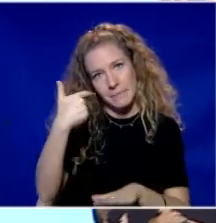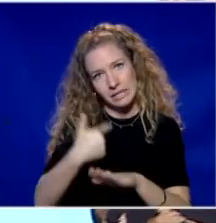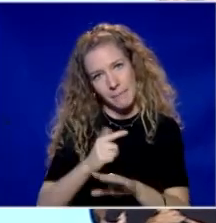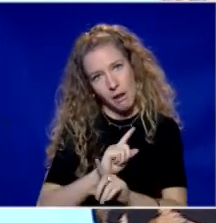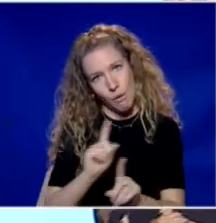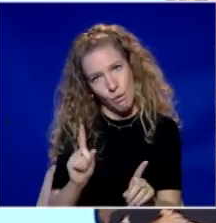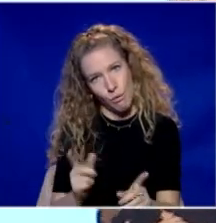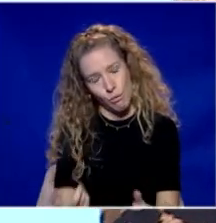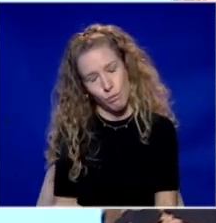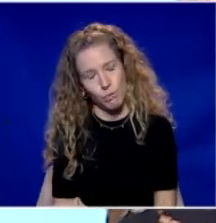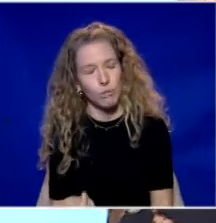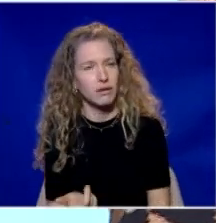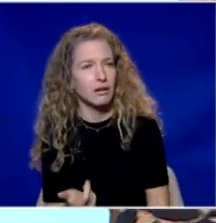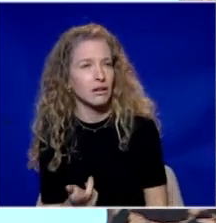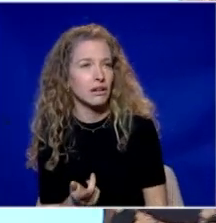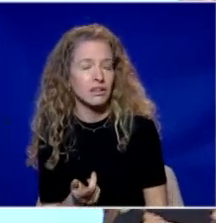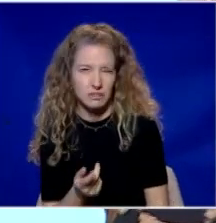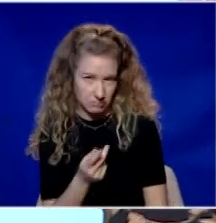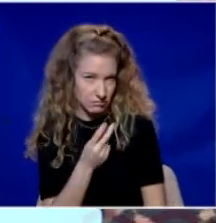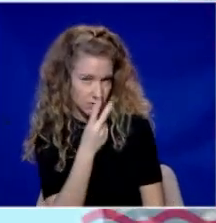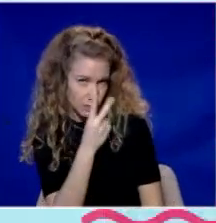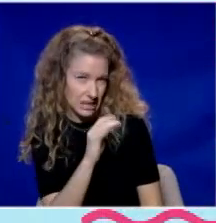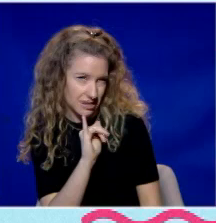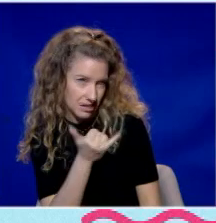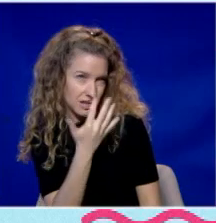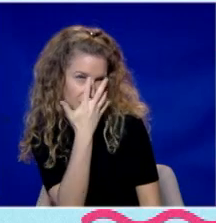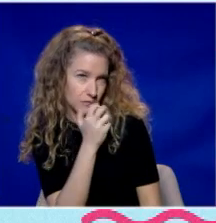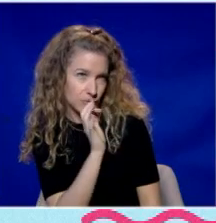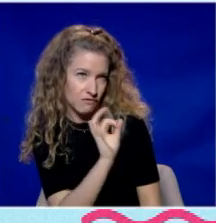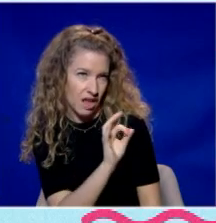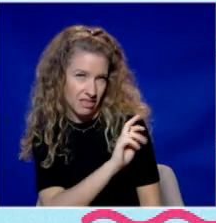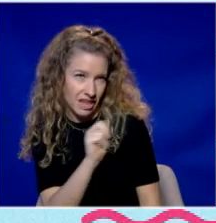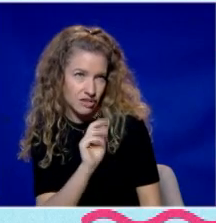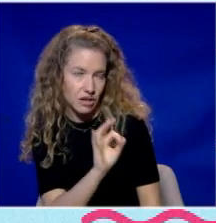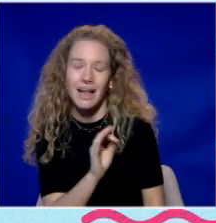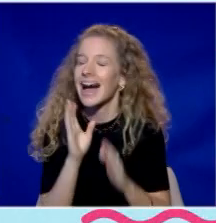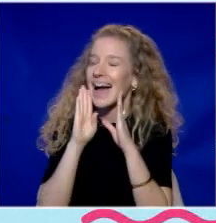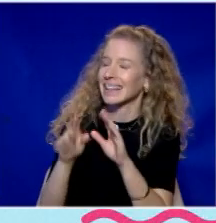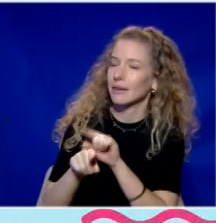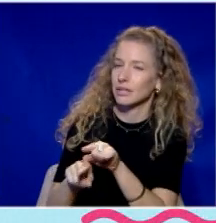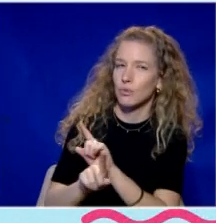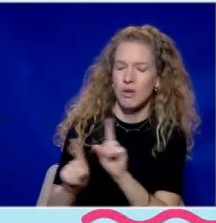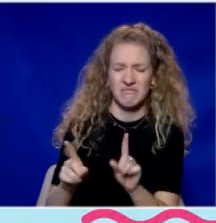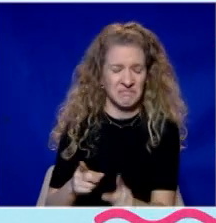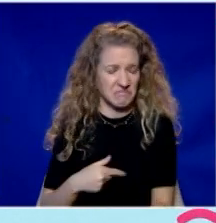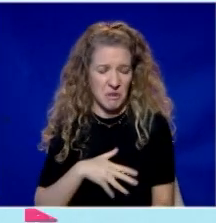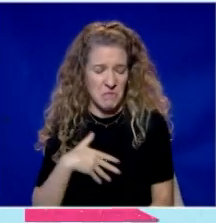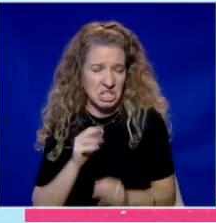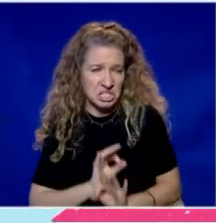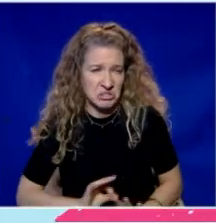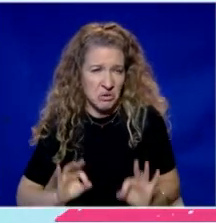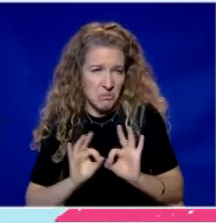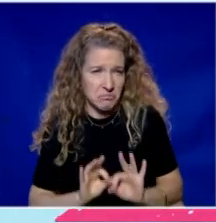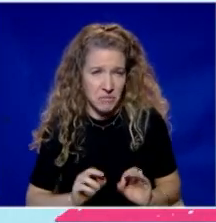לך מהנכד שלך. זה נראה שזה כן, נ אל תאמינו לו. לא עובר לכלום בגוף, במקרה